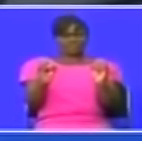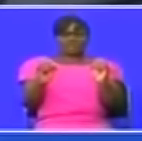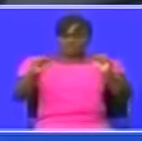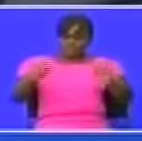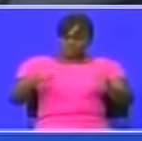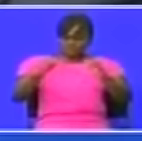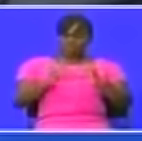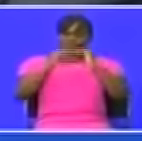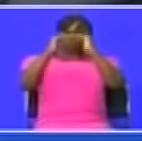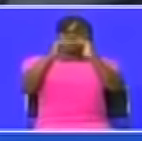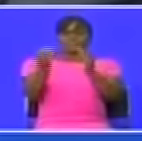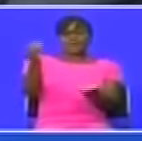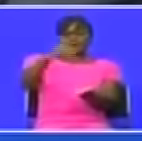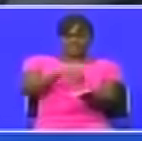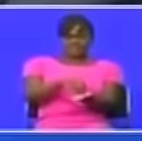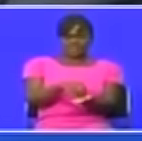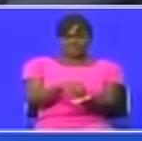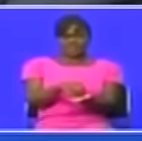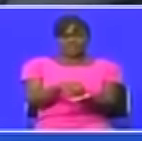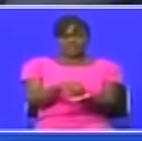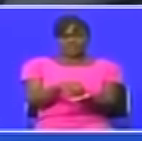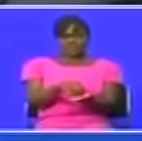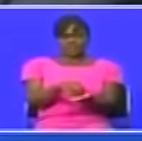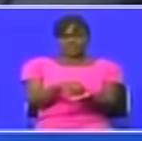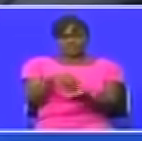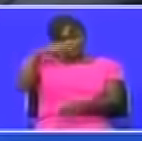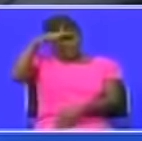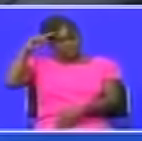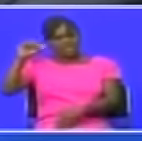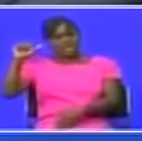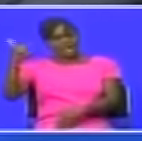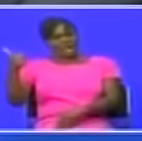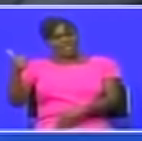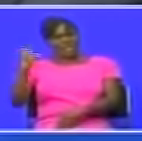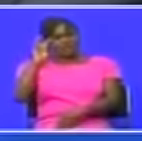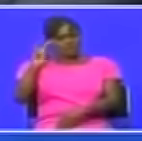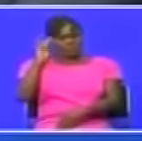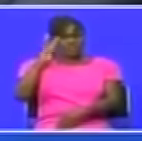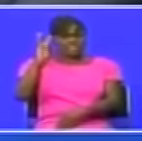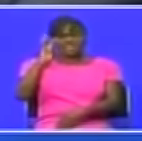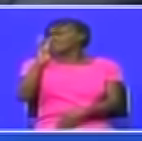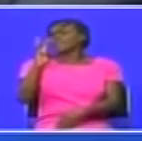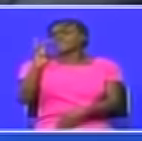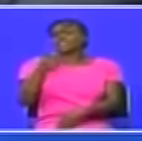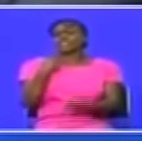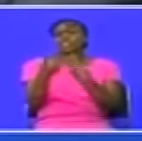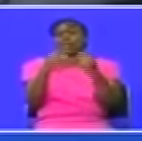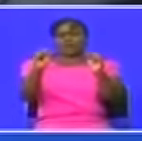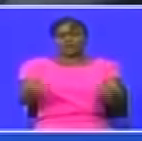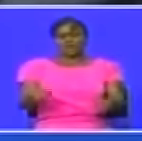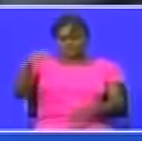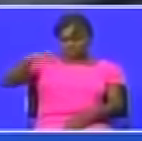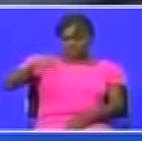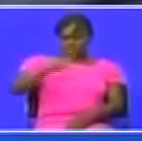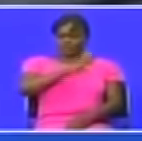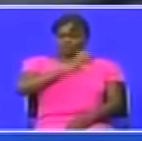could definitely move to the next witness, because the other witnesses will be, so to speak, a straight jacket affair. Kwa leo